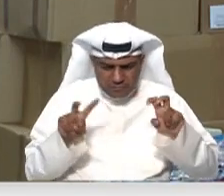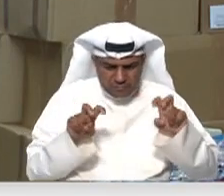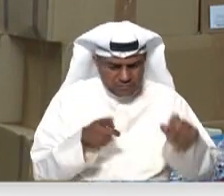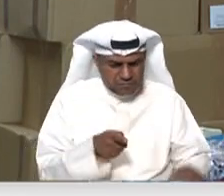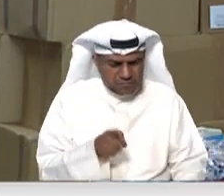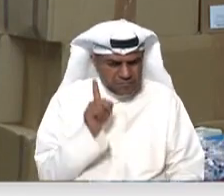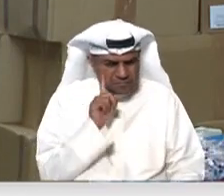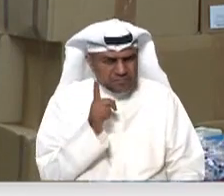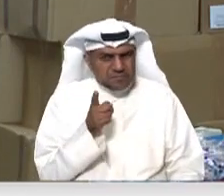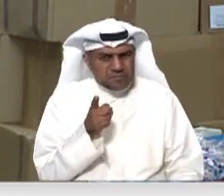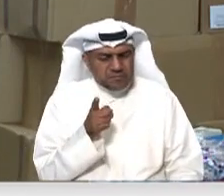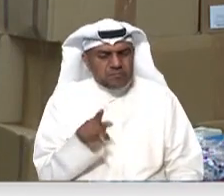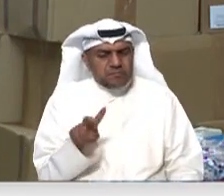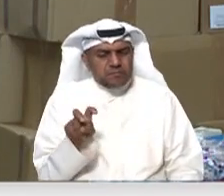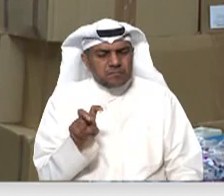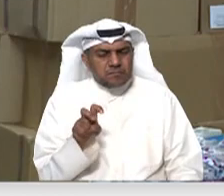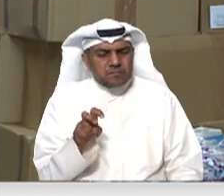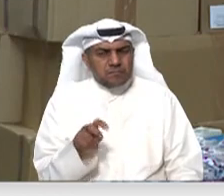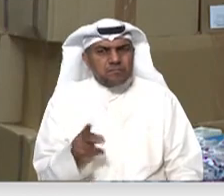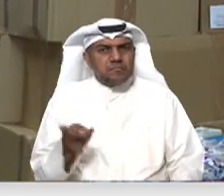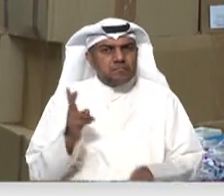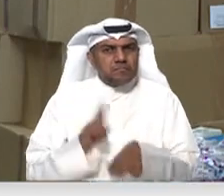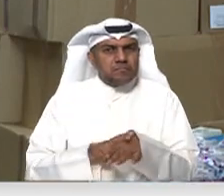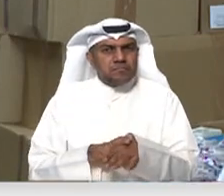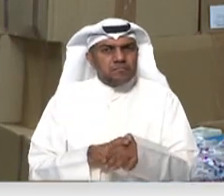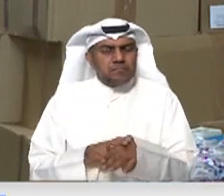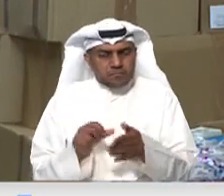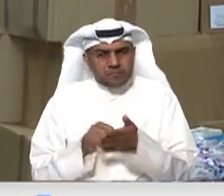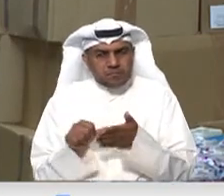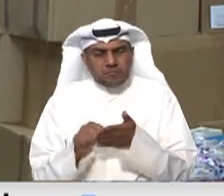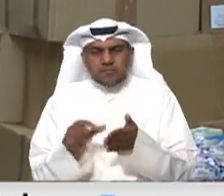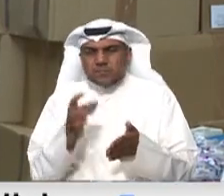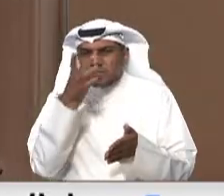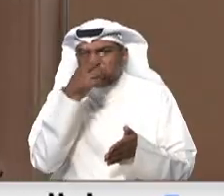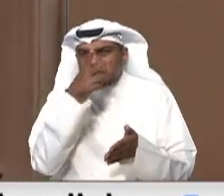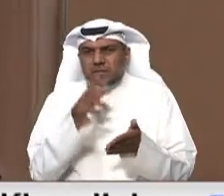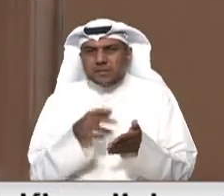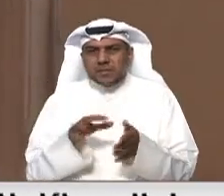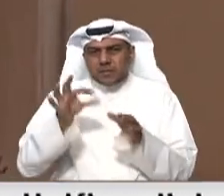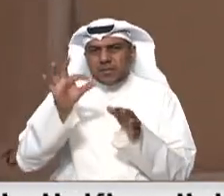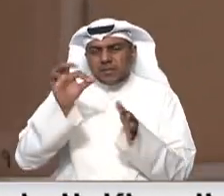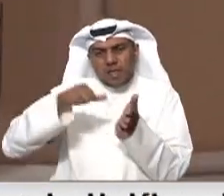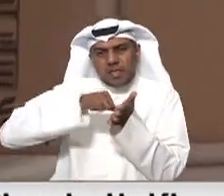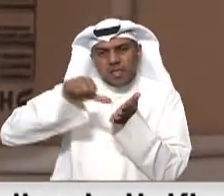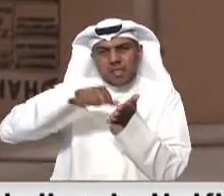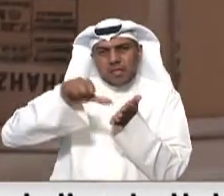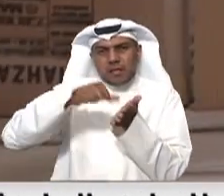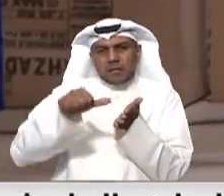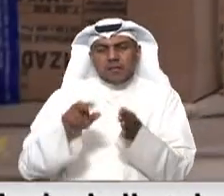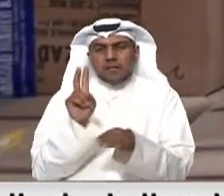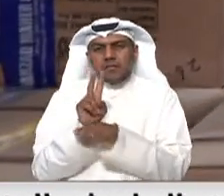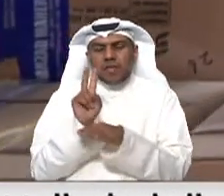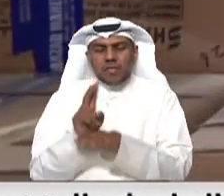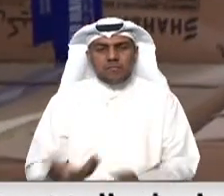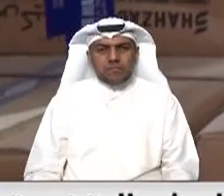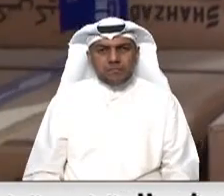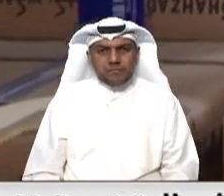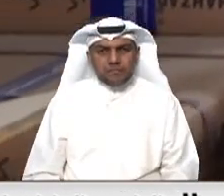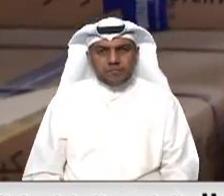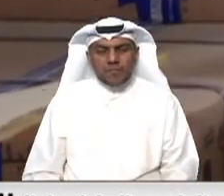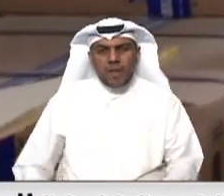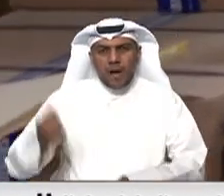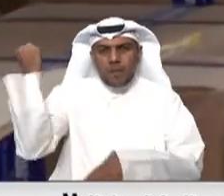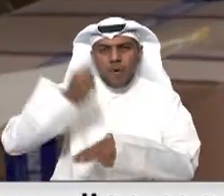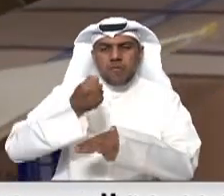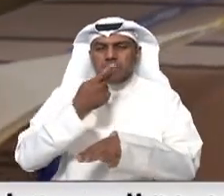بعض الاصناف يعاد تاريخ انتهاء الصلاحيه عن طريق الستيكر موضوع بحزم